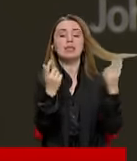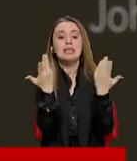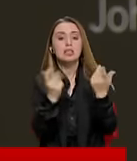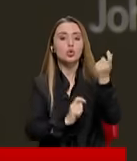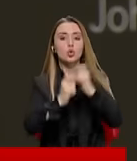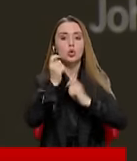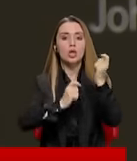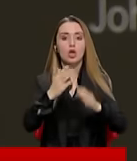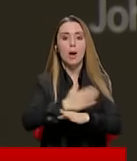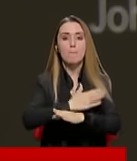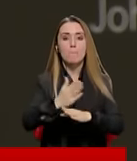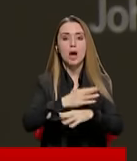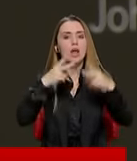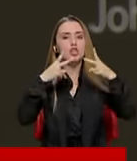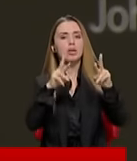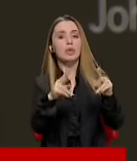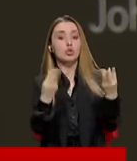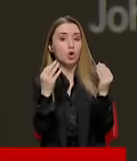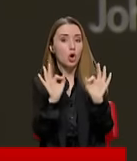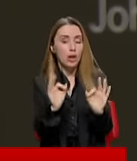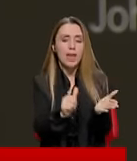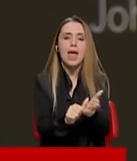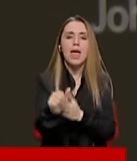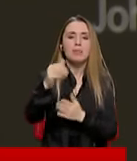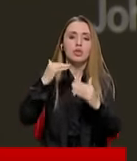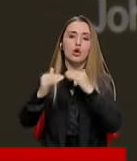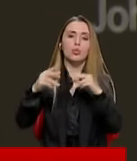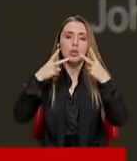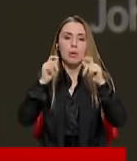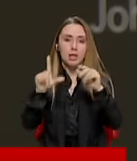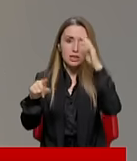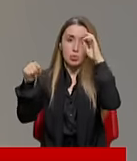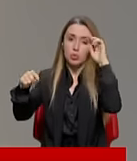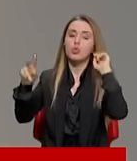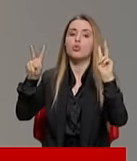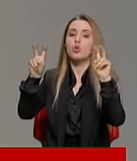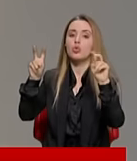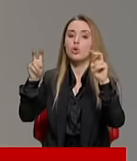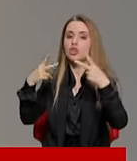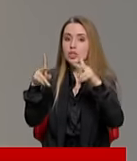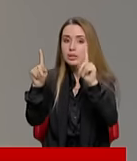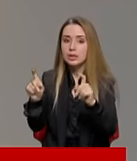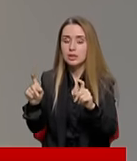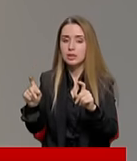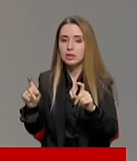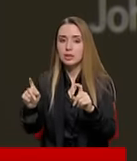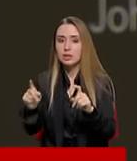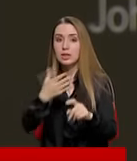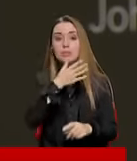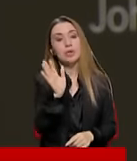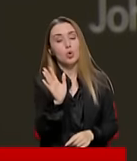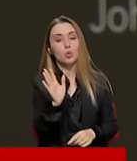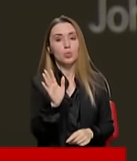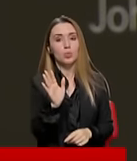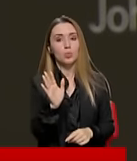da mal beyanınız kadar önemlidir hepsini insanların açıklaması la sorsanız Mesela bu konu gündeme gelir miydi ya bilemiyorum